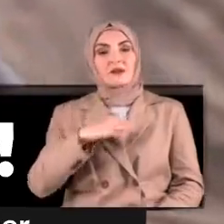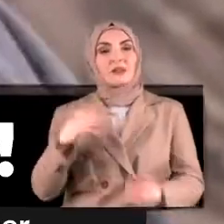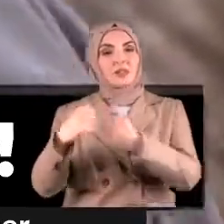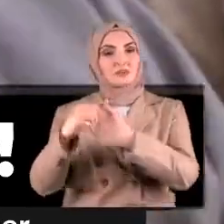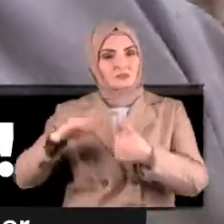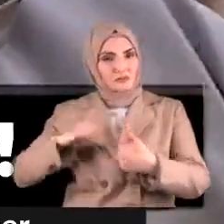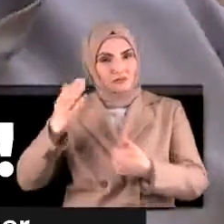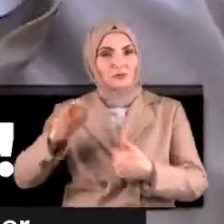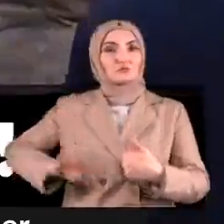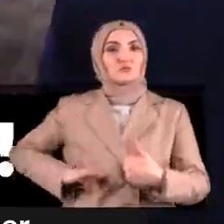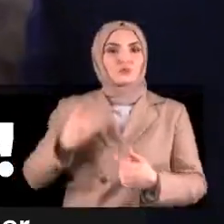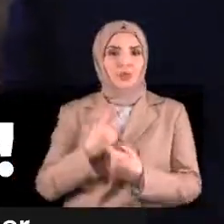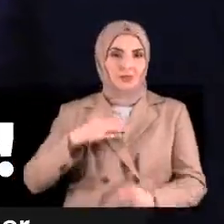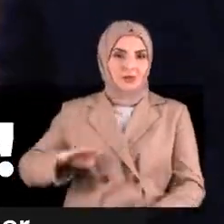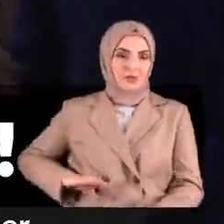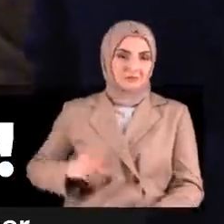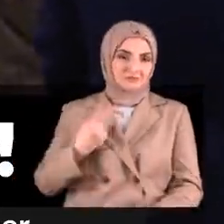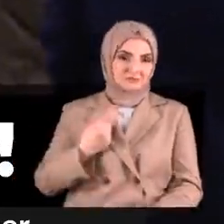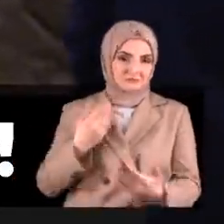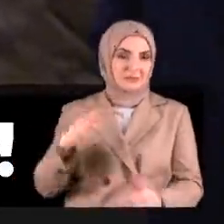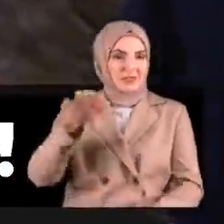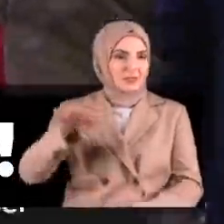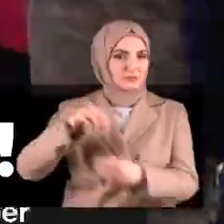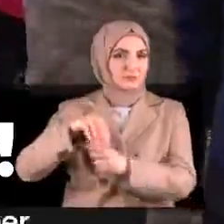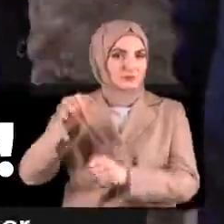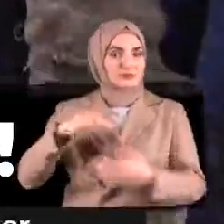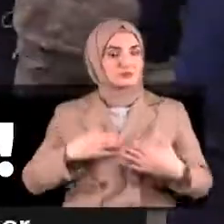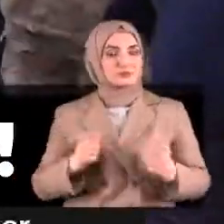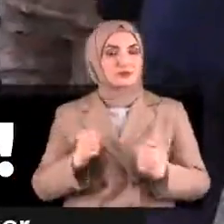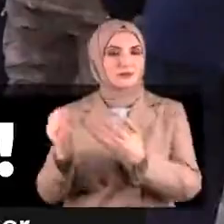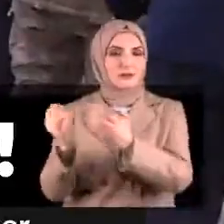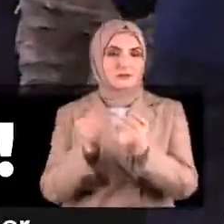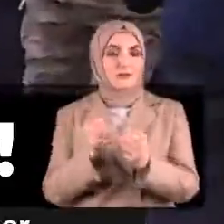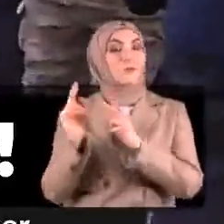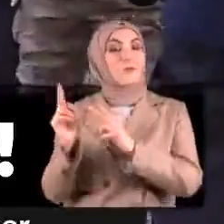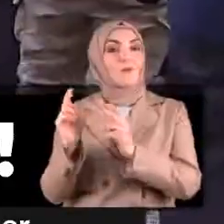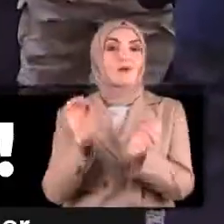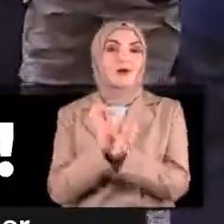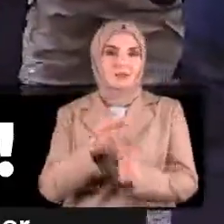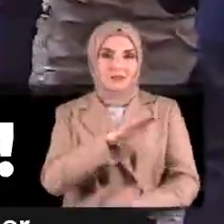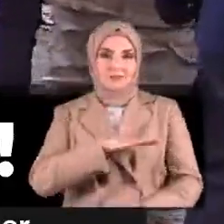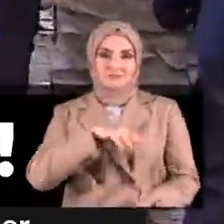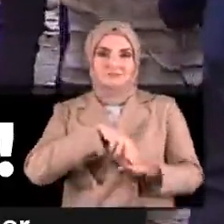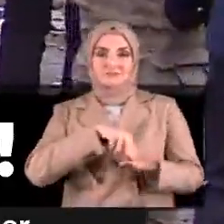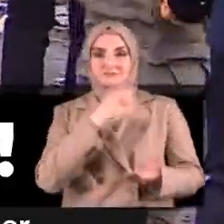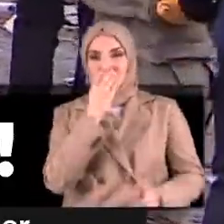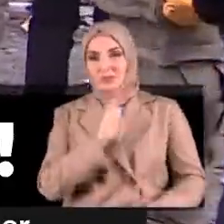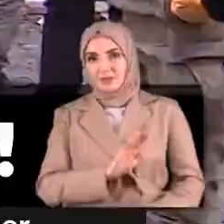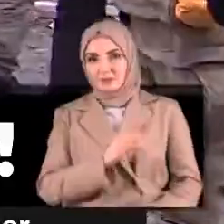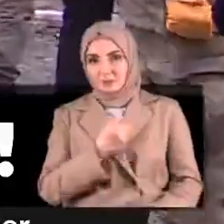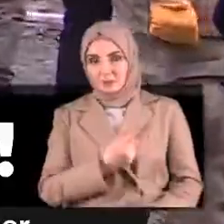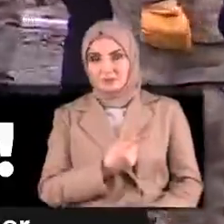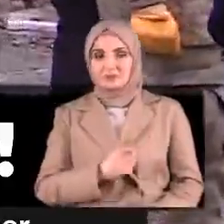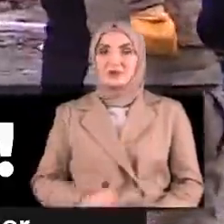Yeğenim var. Hepsi orada. Şimdi sağ olarak çıkartılıyor. İşte ailesi burada. Halit Çetin'in 52 yaşında,